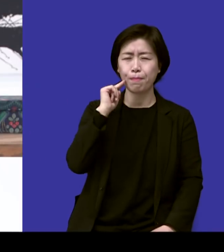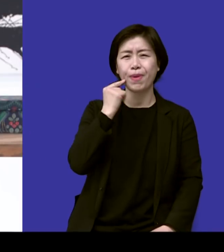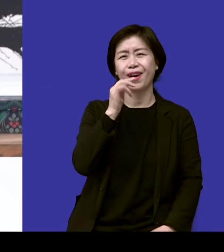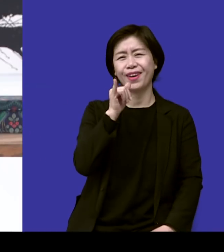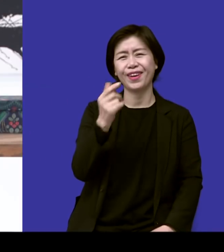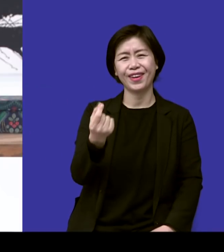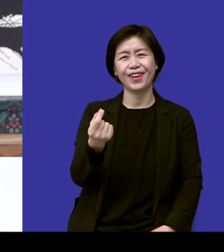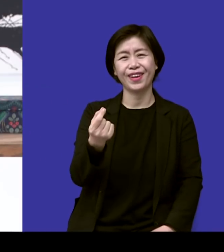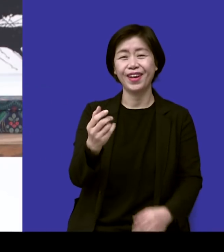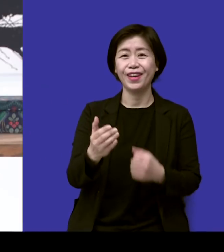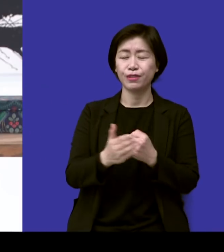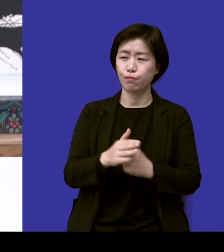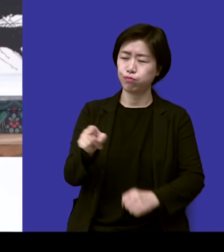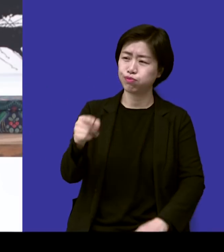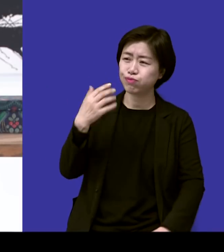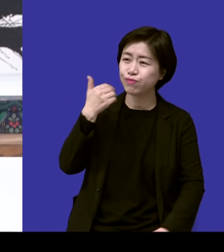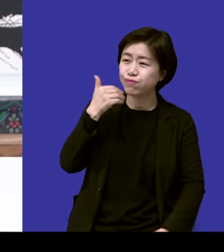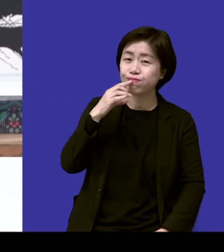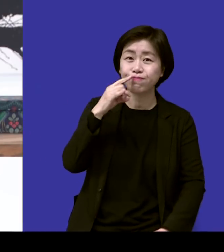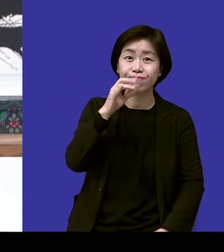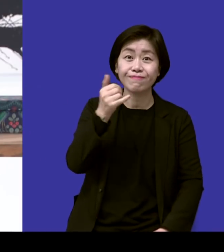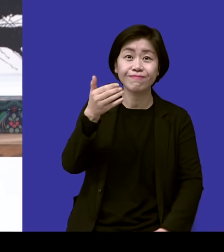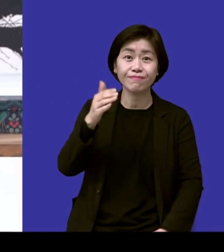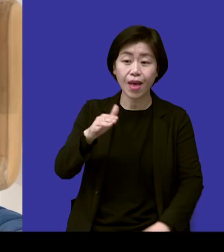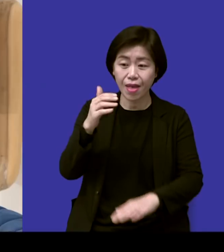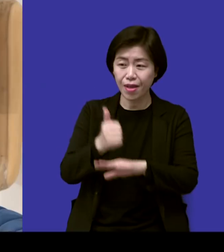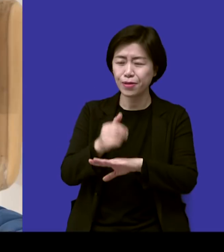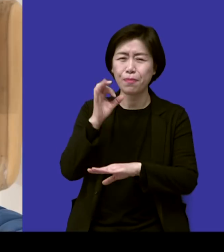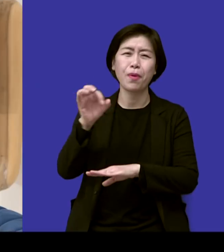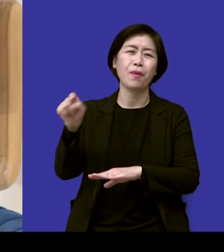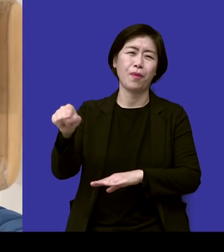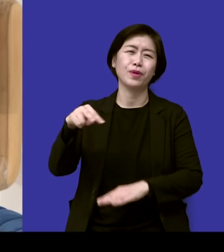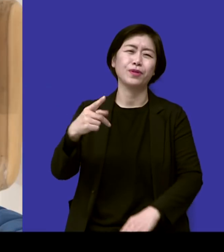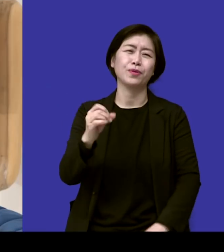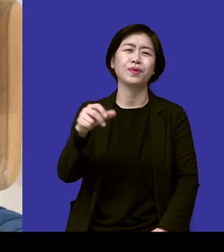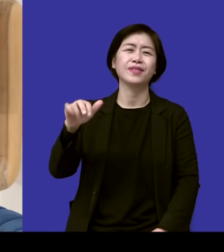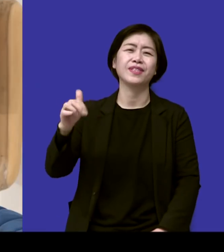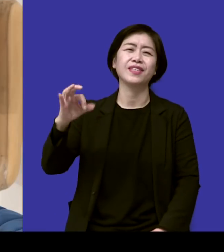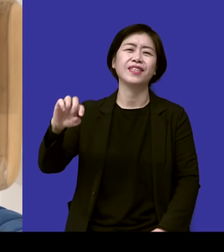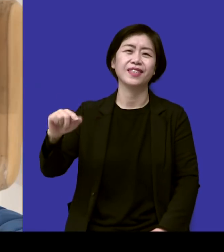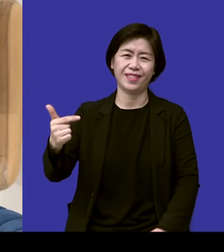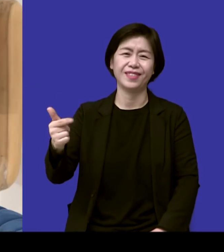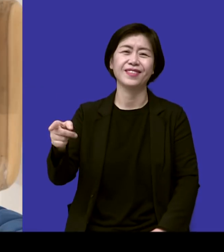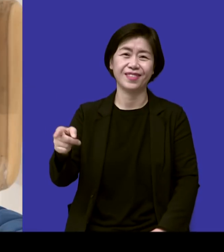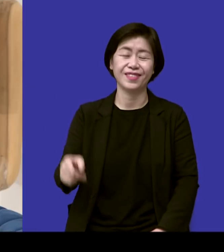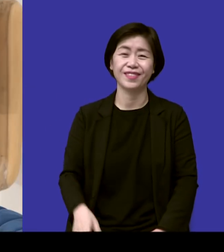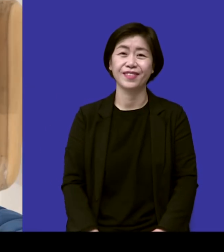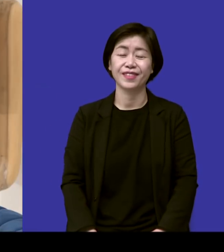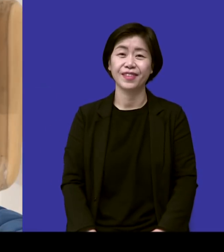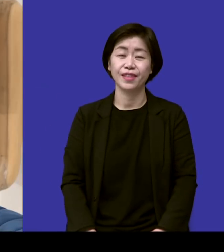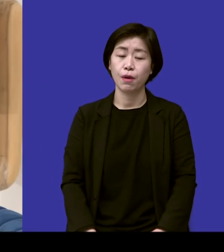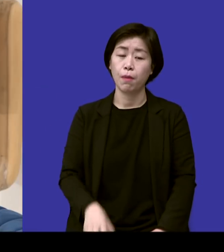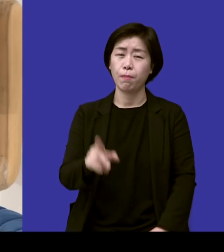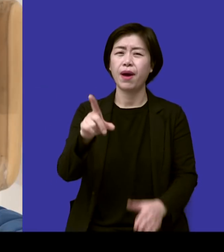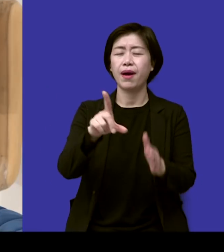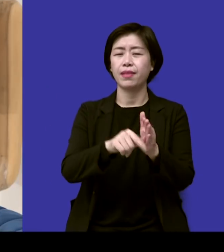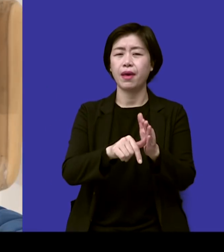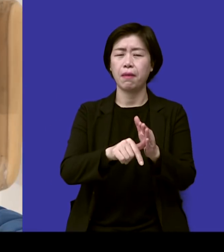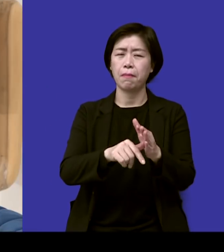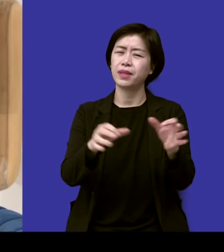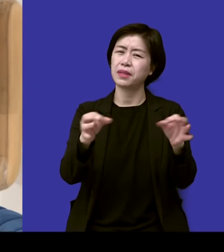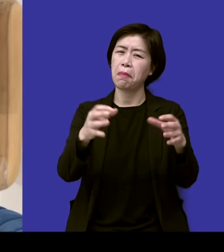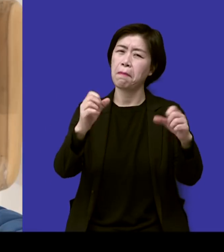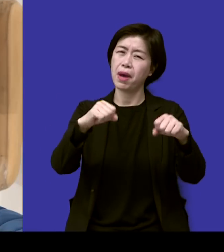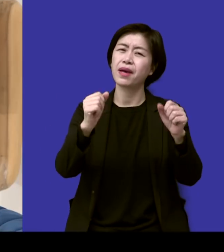친구 누구지 이랬는데 알고 보니까 네. 지은인 거예요. 예, 그래서 예. 그때 이제 인사만 나누고 네. 지났다가 제가 2019년도에